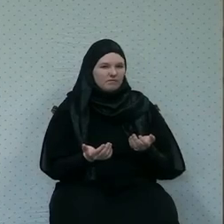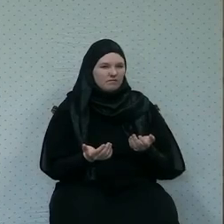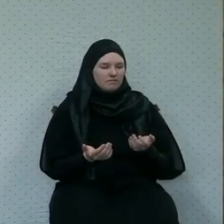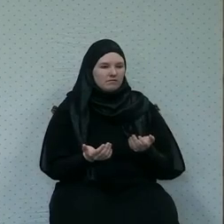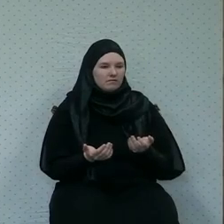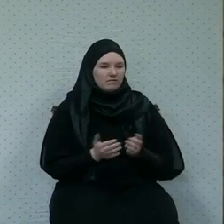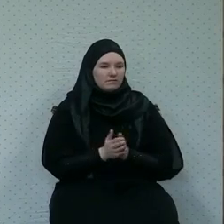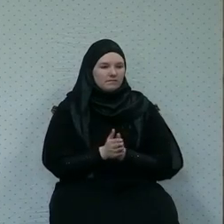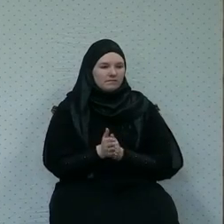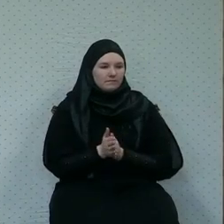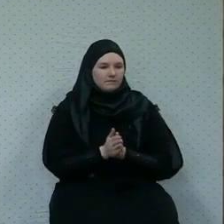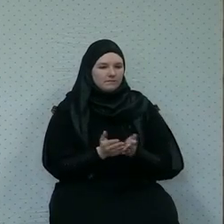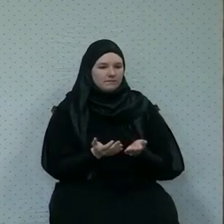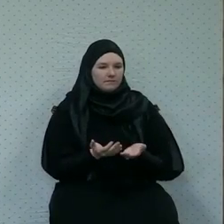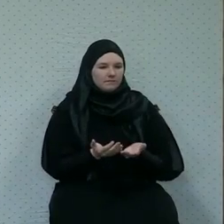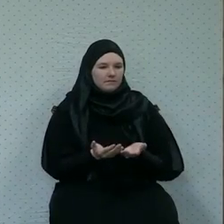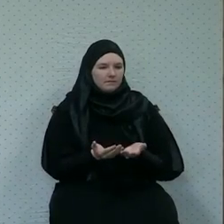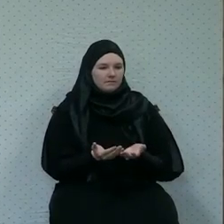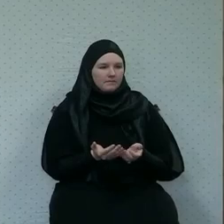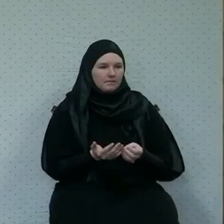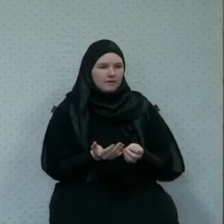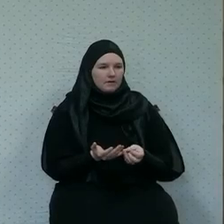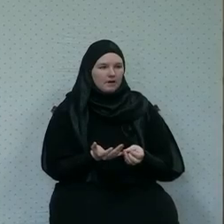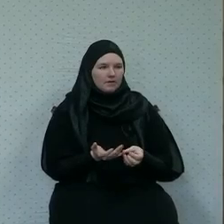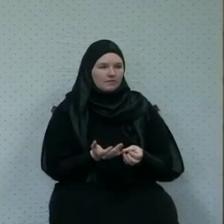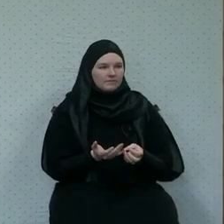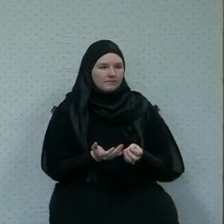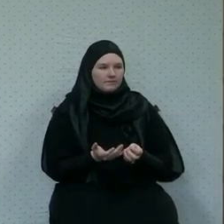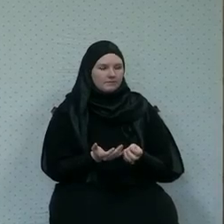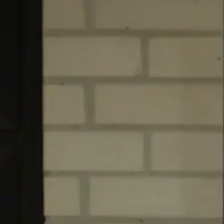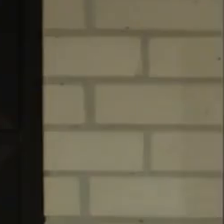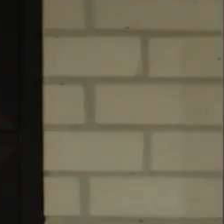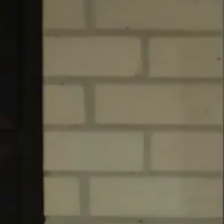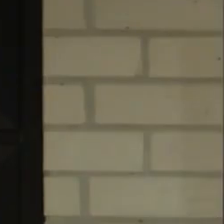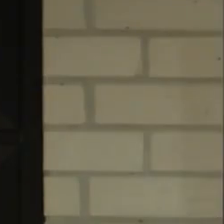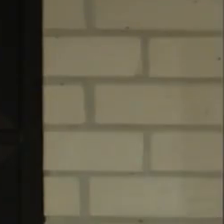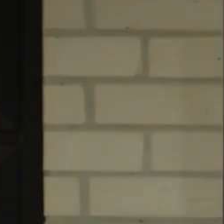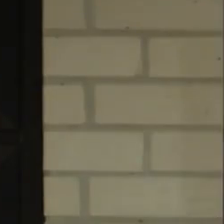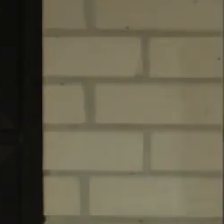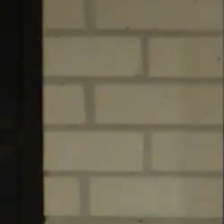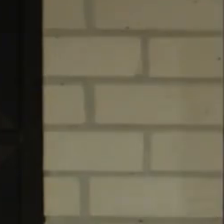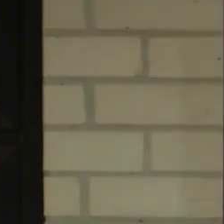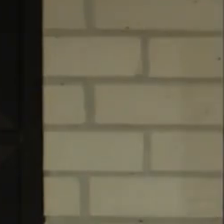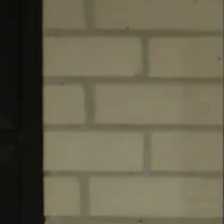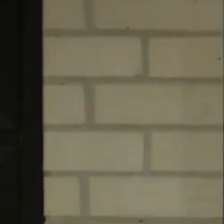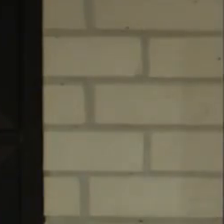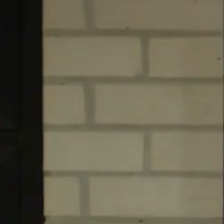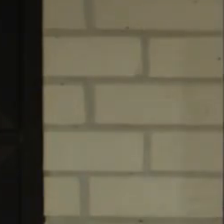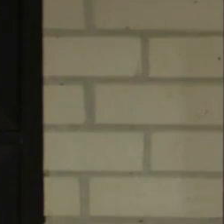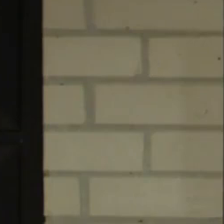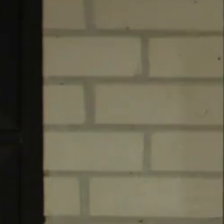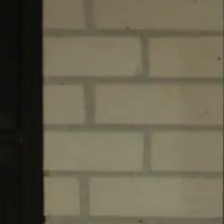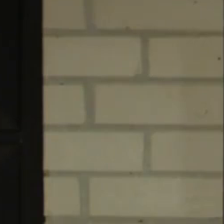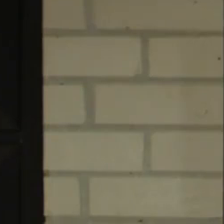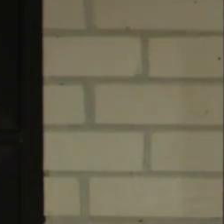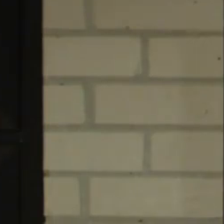ومتعنا اللهم بأسماعنا وأبصارنا وقوتنا ما أحييتنا، واجعله الوارث منا، واجعل